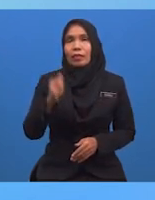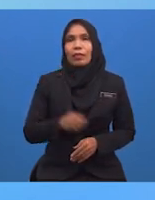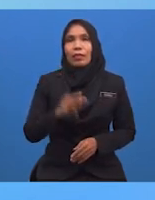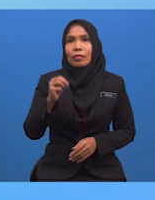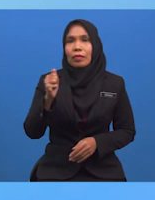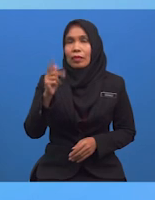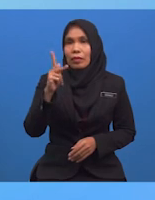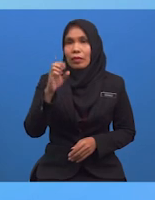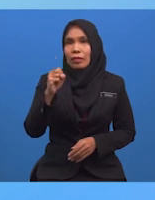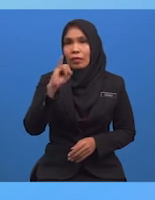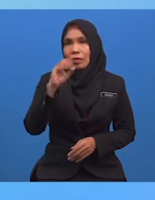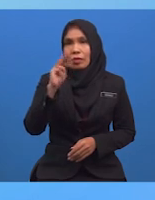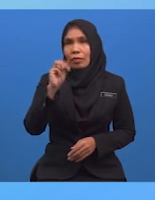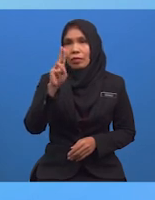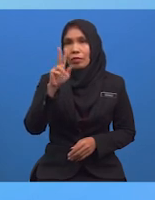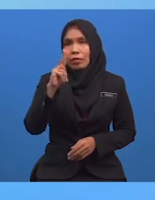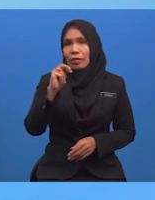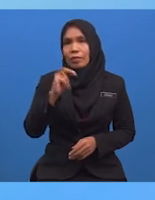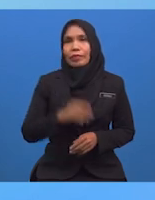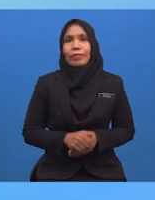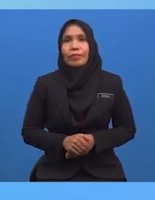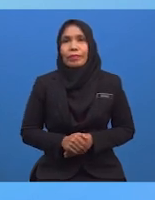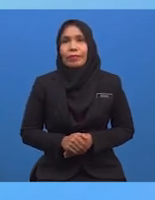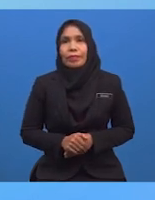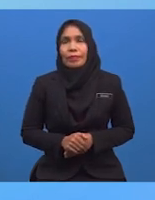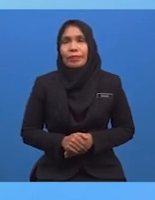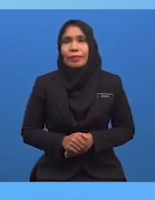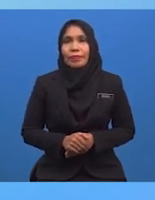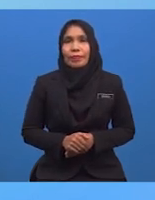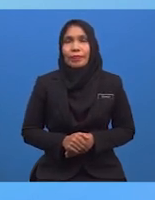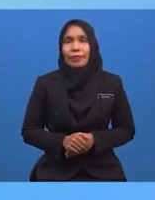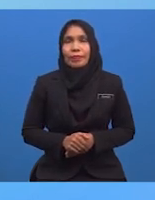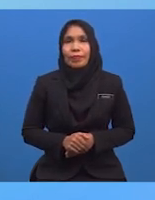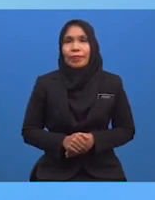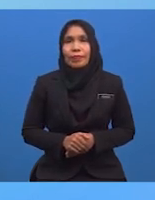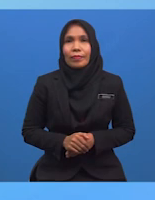Dan keempat, menggalakkan peningkatan teknologi.